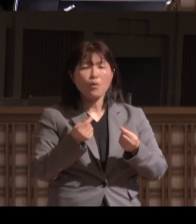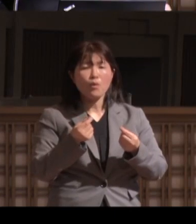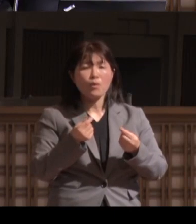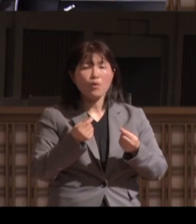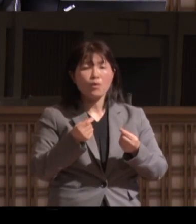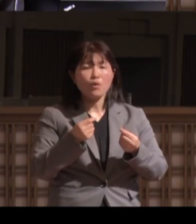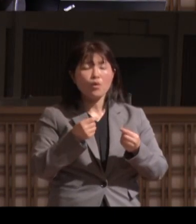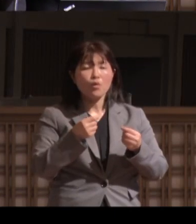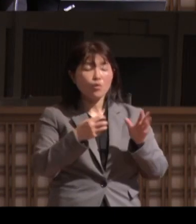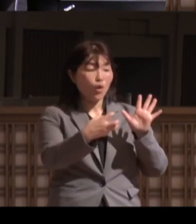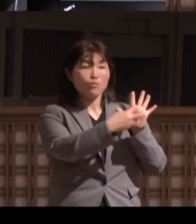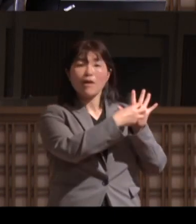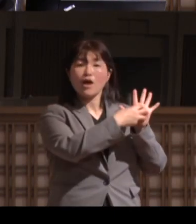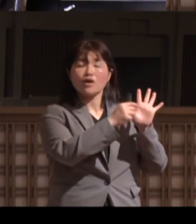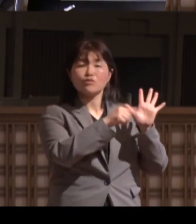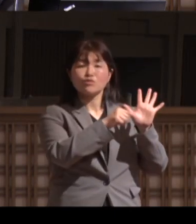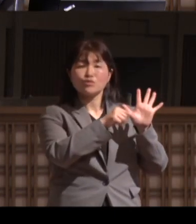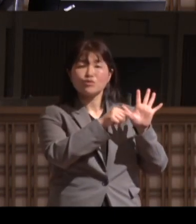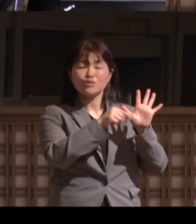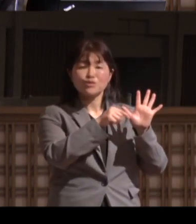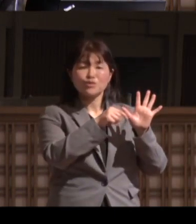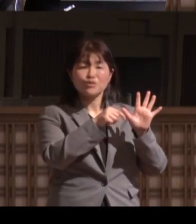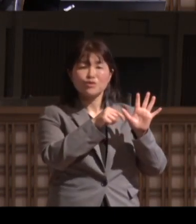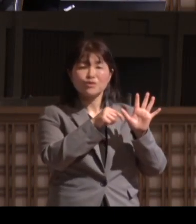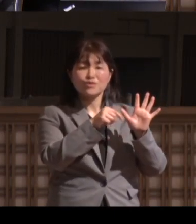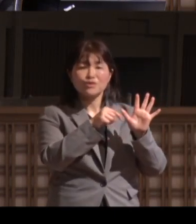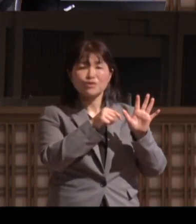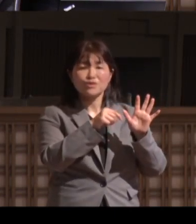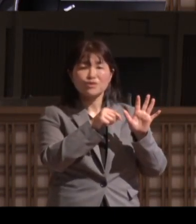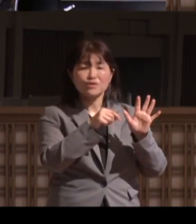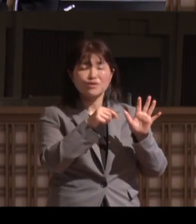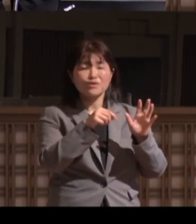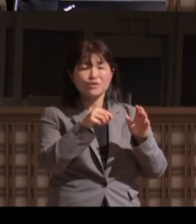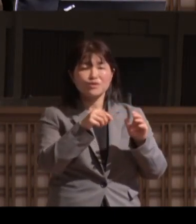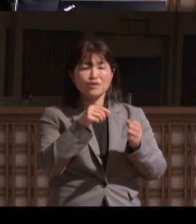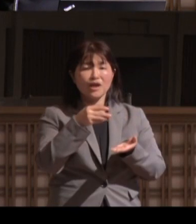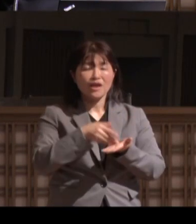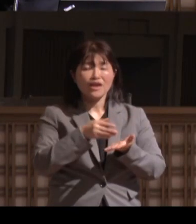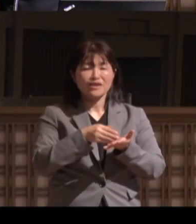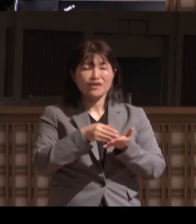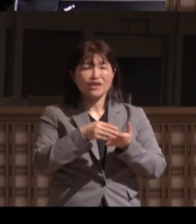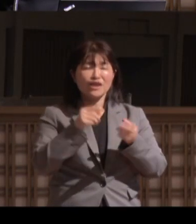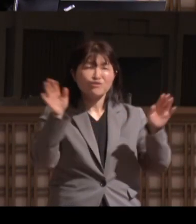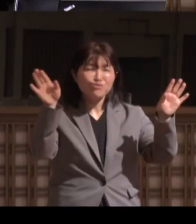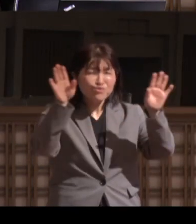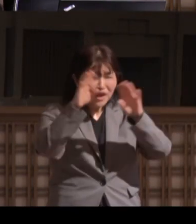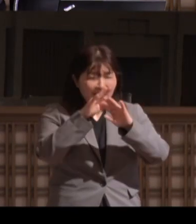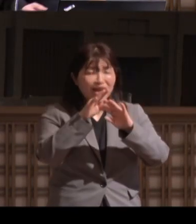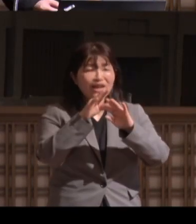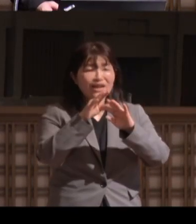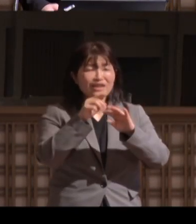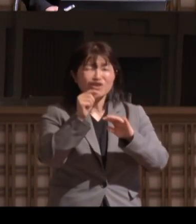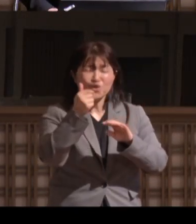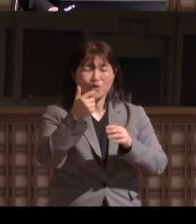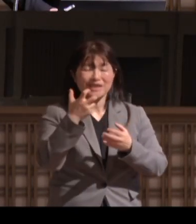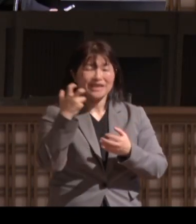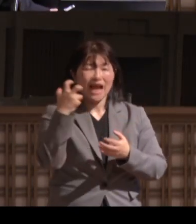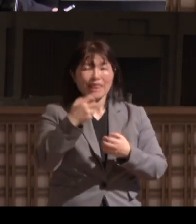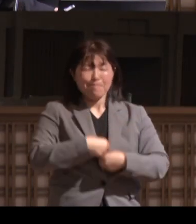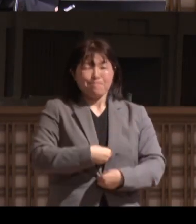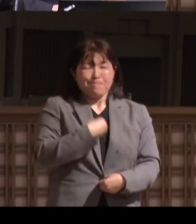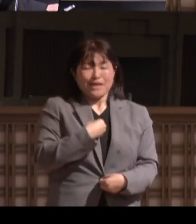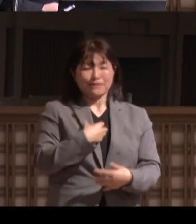あの先ほどのロゴマークで柔らかくなのに私の話し方が良くないのとちょっと暗いので今硬いですよ